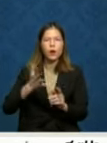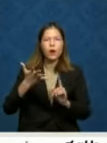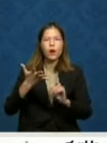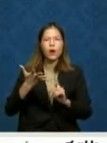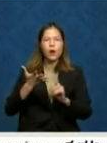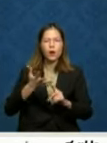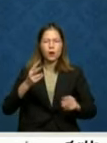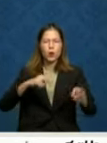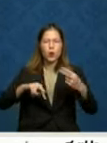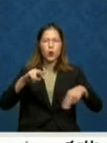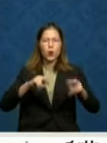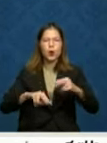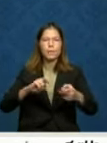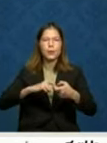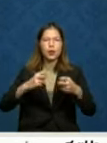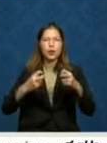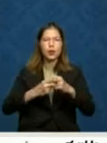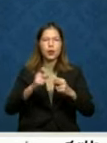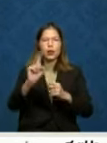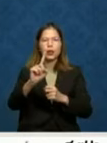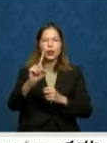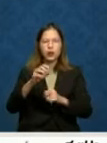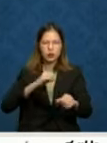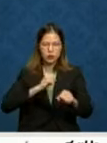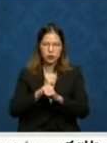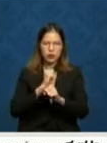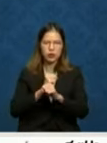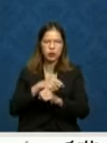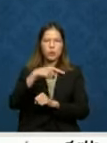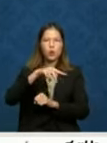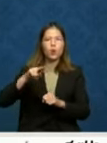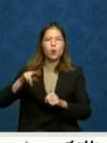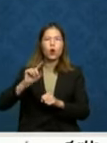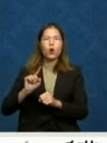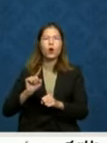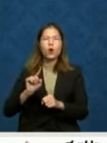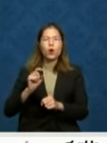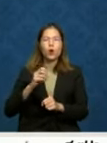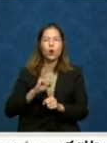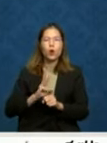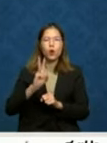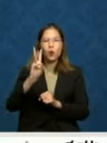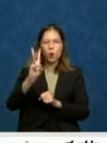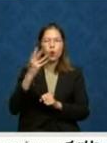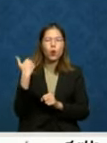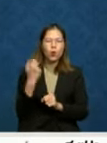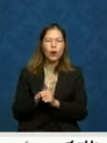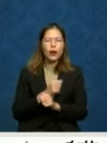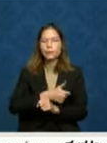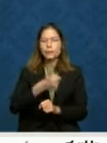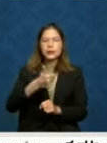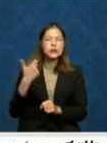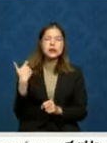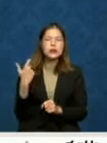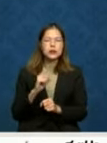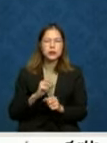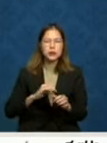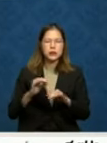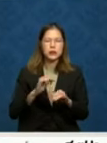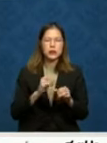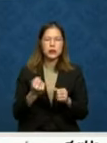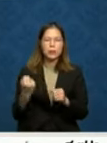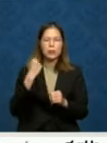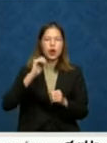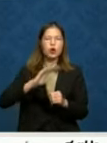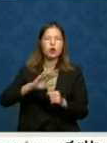วินิจฉัยชี้ขาดปัญหาที่เกิดจากการปฏิบัติตามพระราชบัญญัตินี้และ6ปฏิบัติการอื่นใดตามที่พระราชบัญญัตินี้บัญญัติให้เป็นอำนาจ